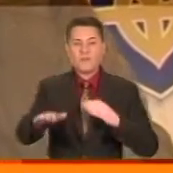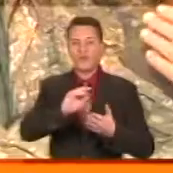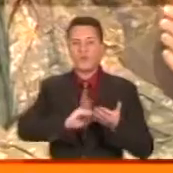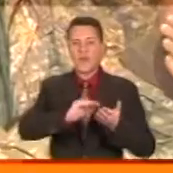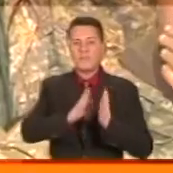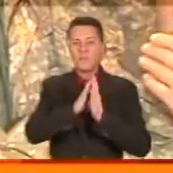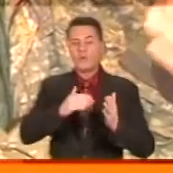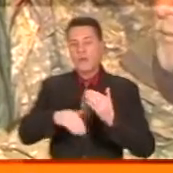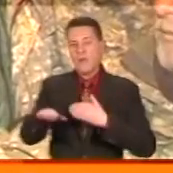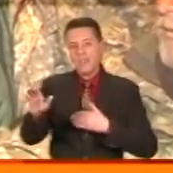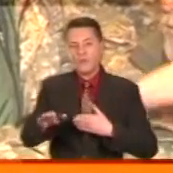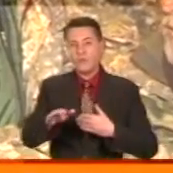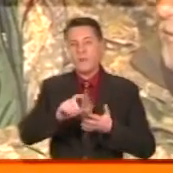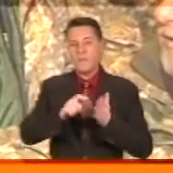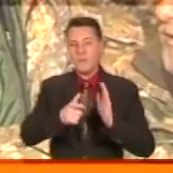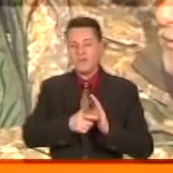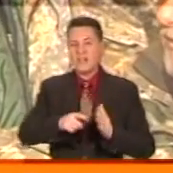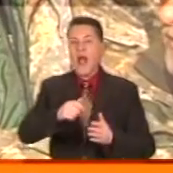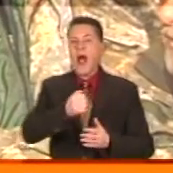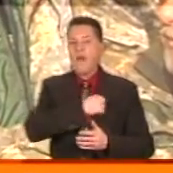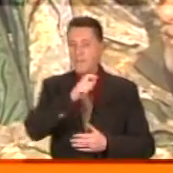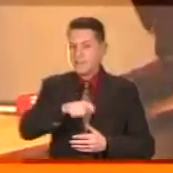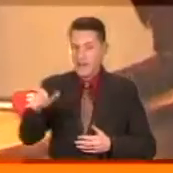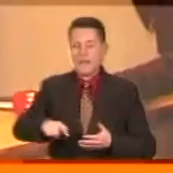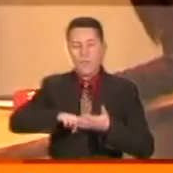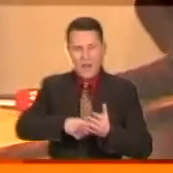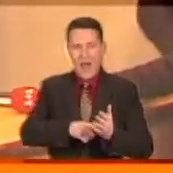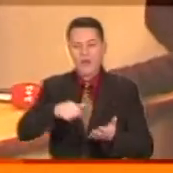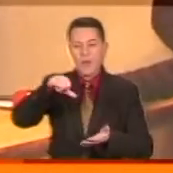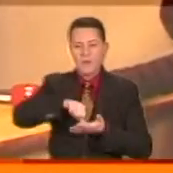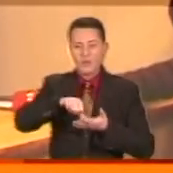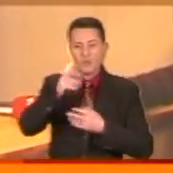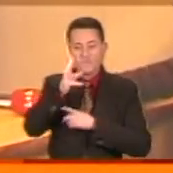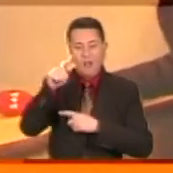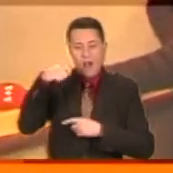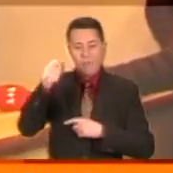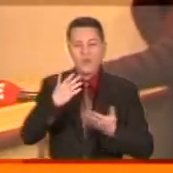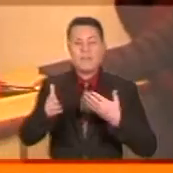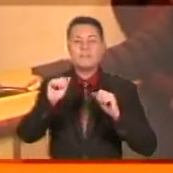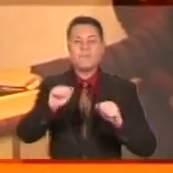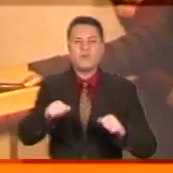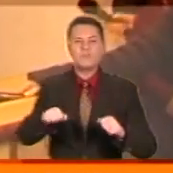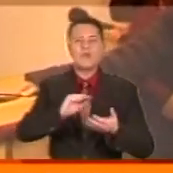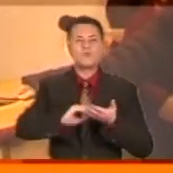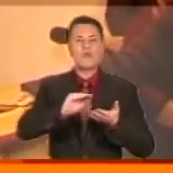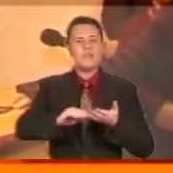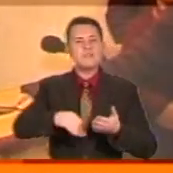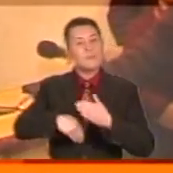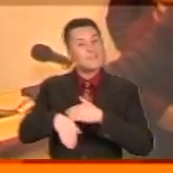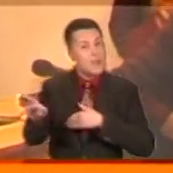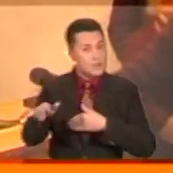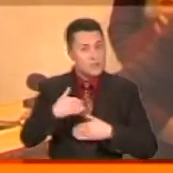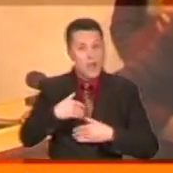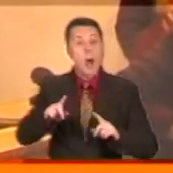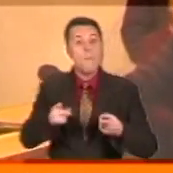покинути приміщення, та військовики наполягають на присутності камер. Якщо можна представителям мас-медіа залишити нас?